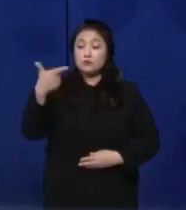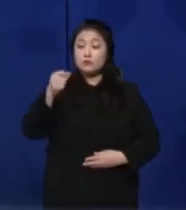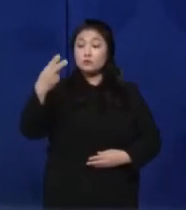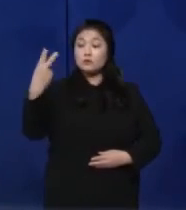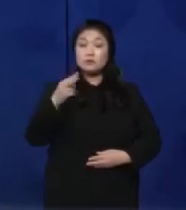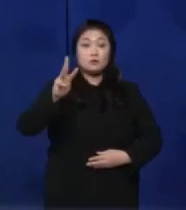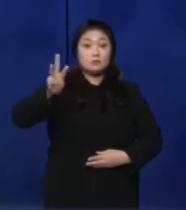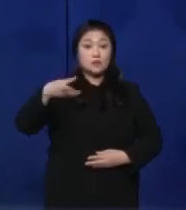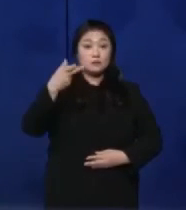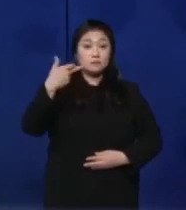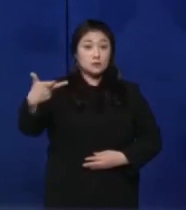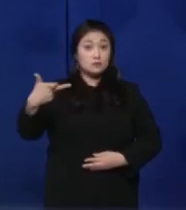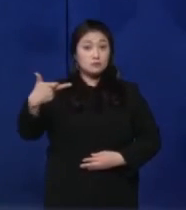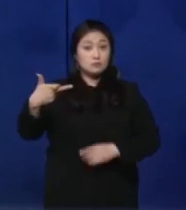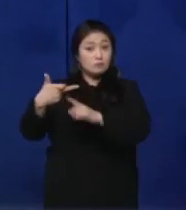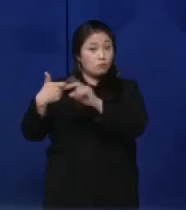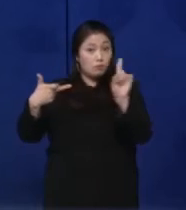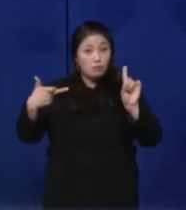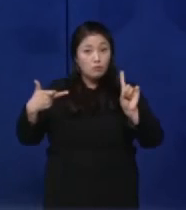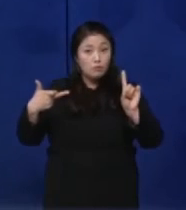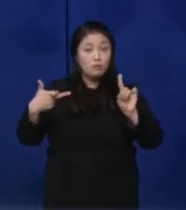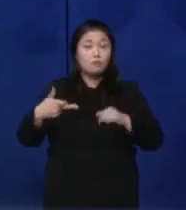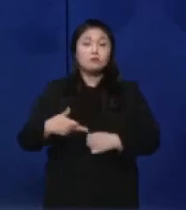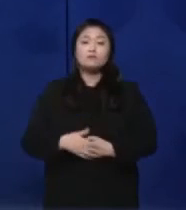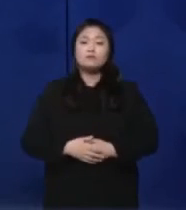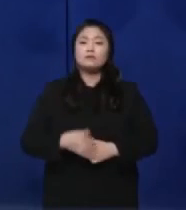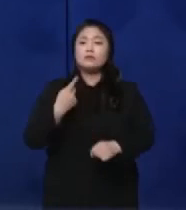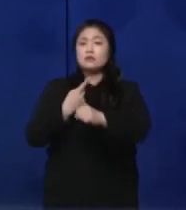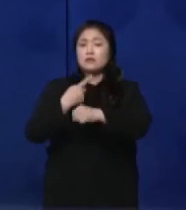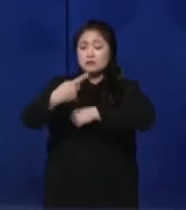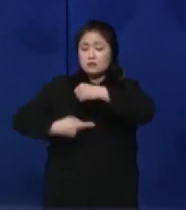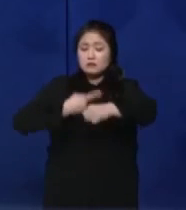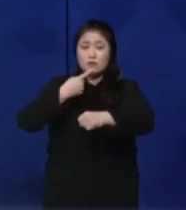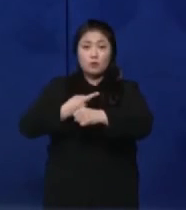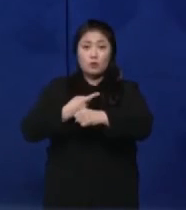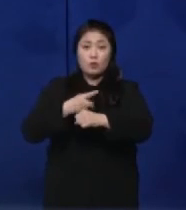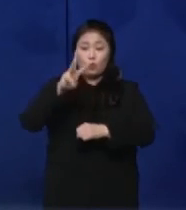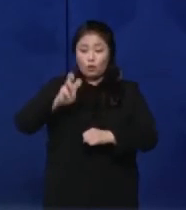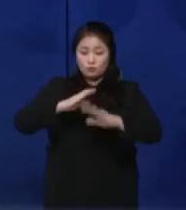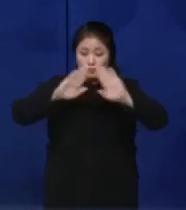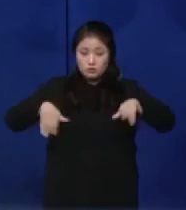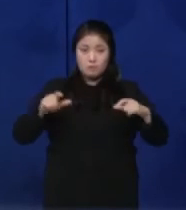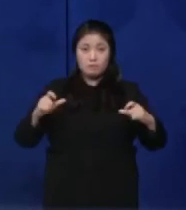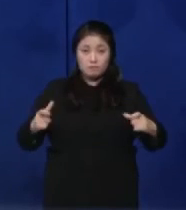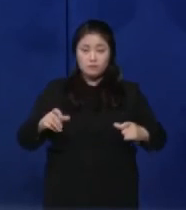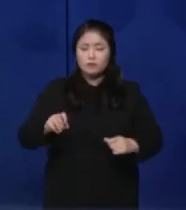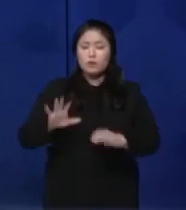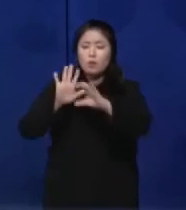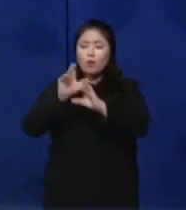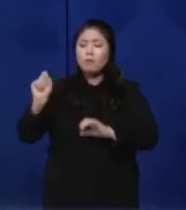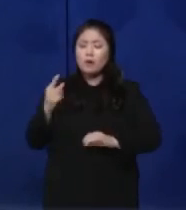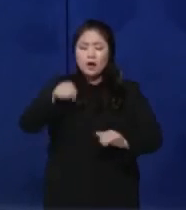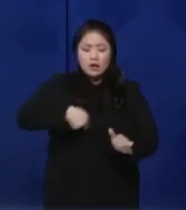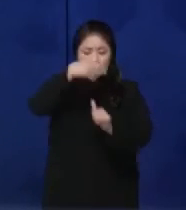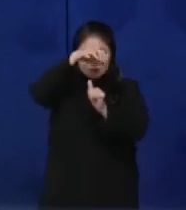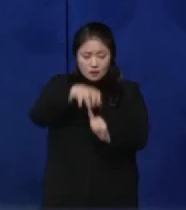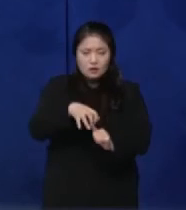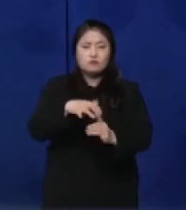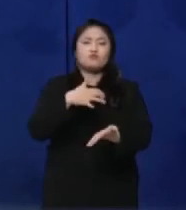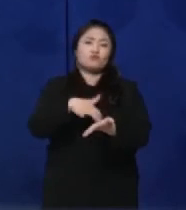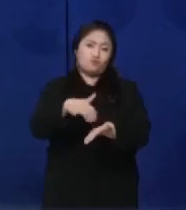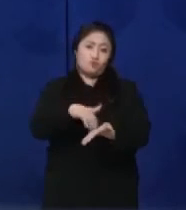62,000 317 명 지난 1년 동안 광주 전남에서 코로나 로 자가 경리 땐 사람들의